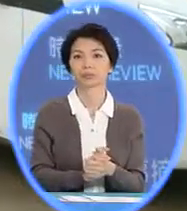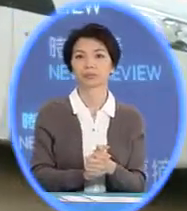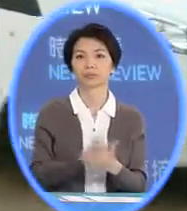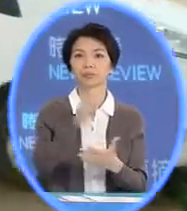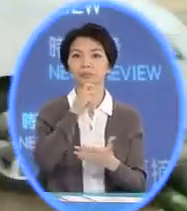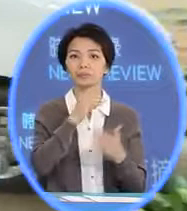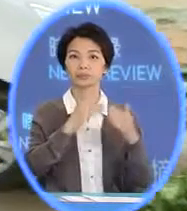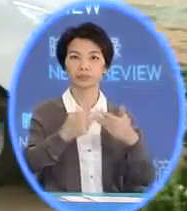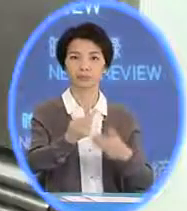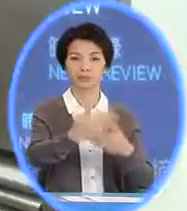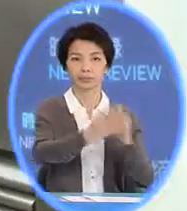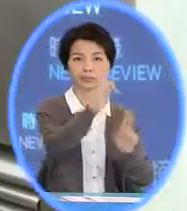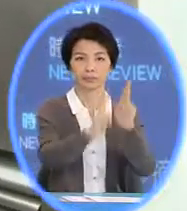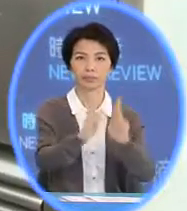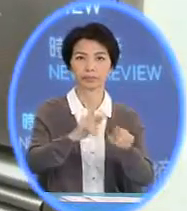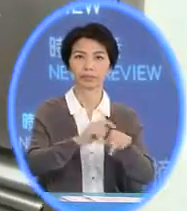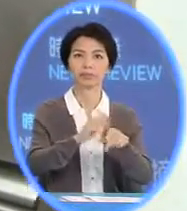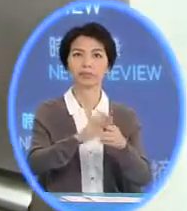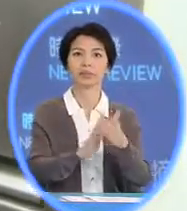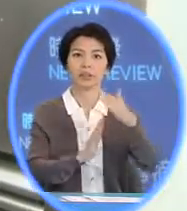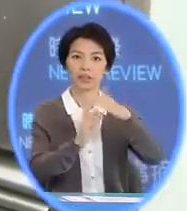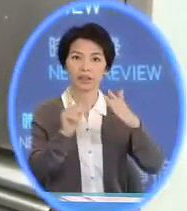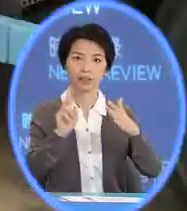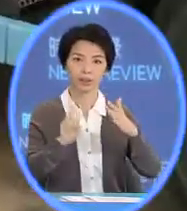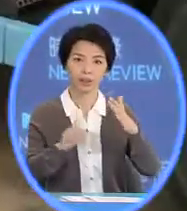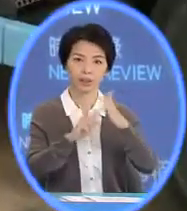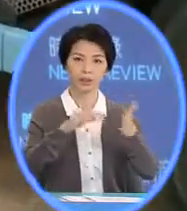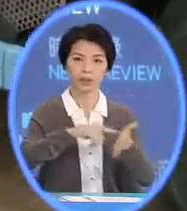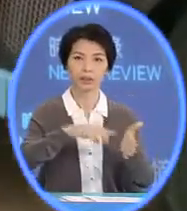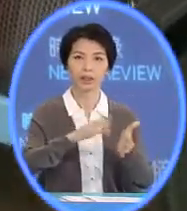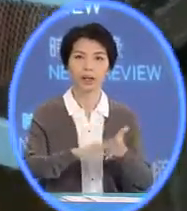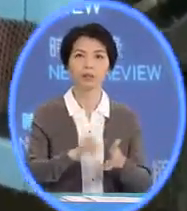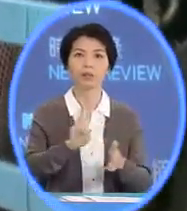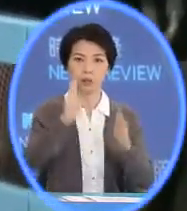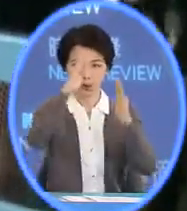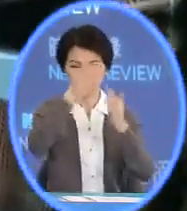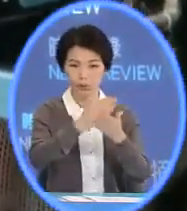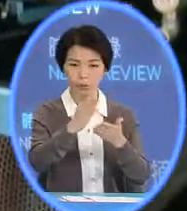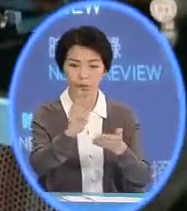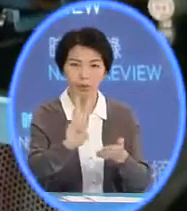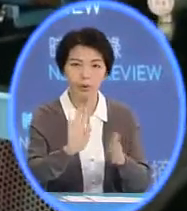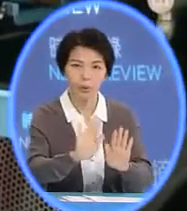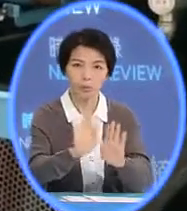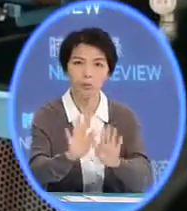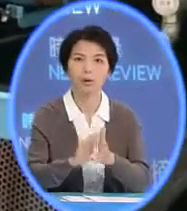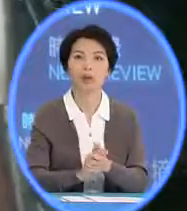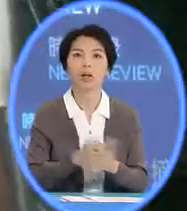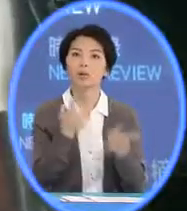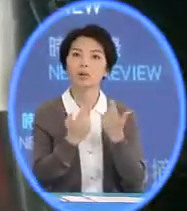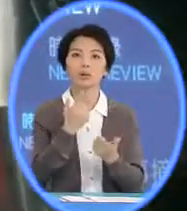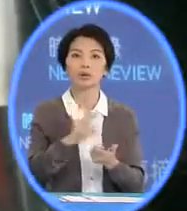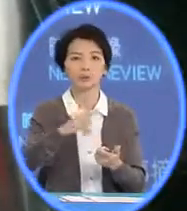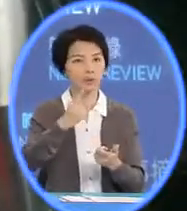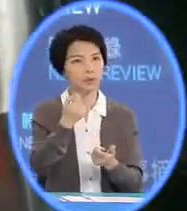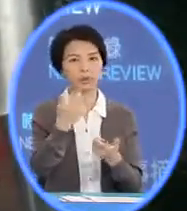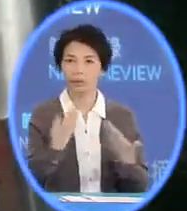屋苑有多座大厦在打风期间一度停水停电，水务处就派水车向居民提供食水。 上次对我哋冇影响，